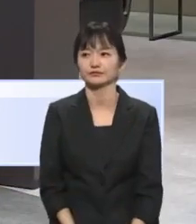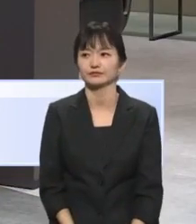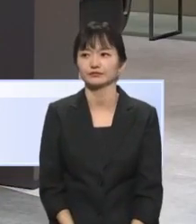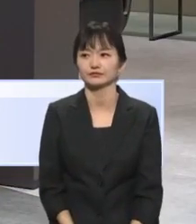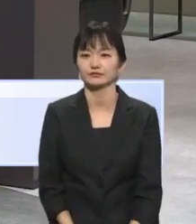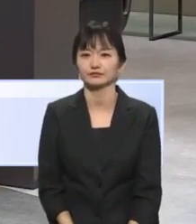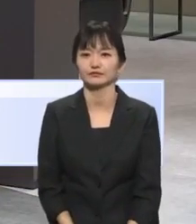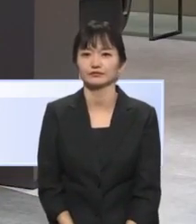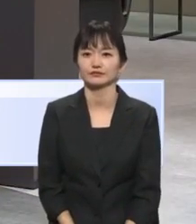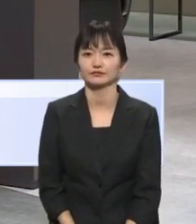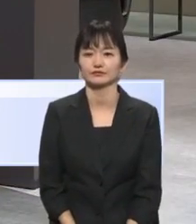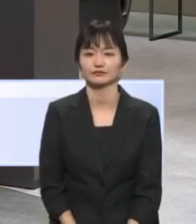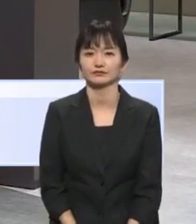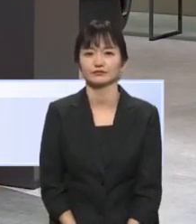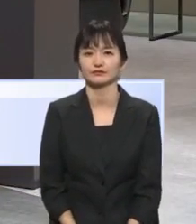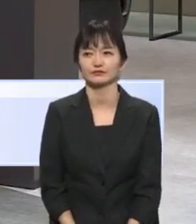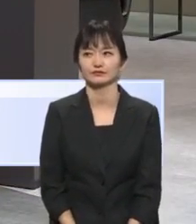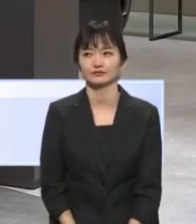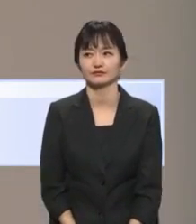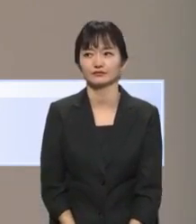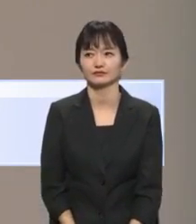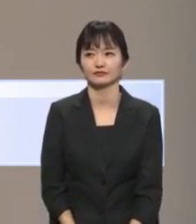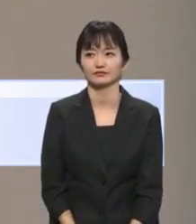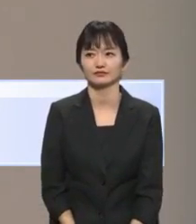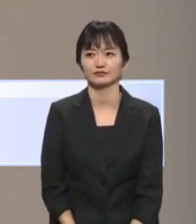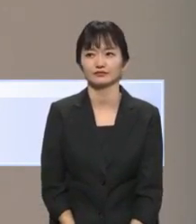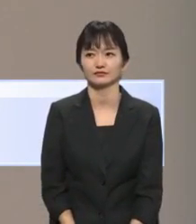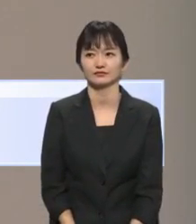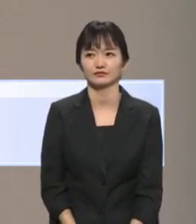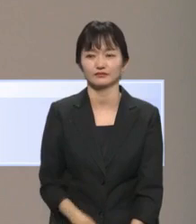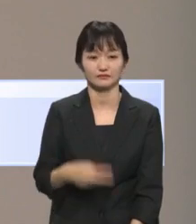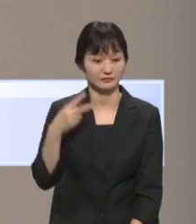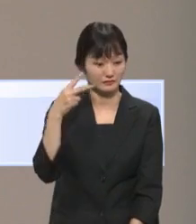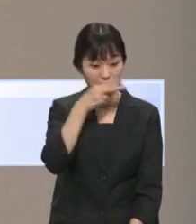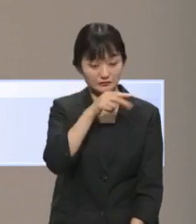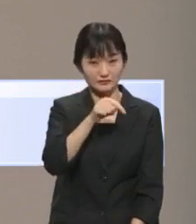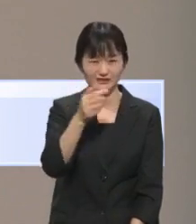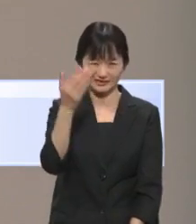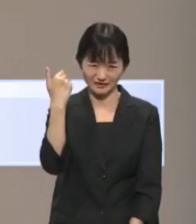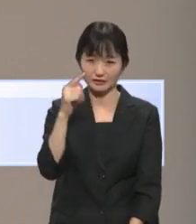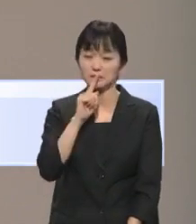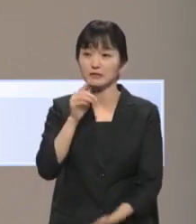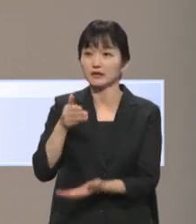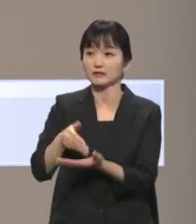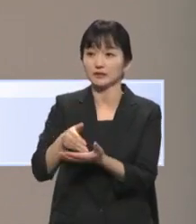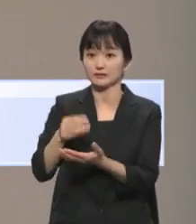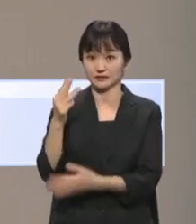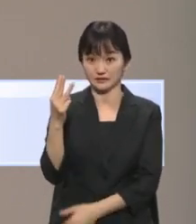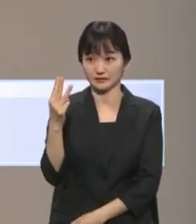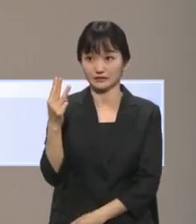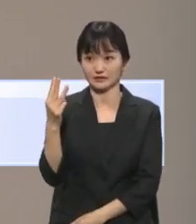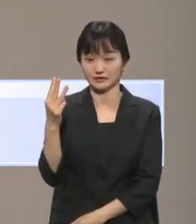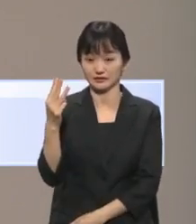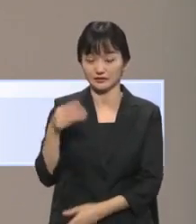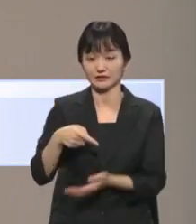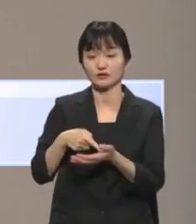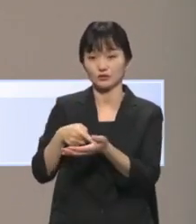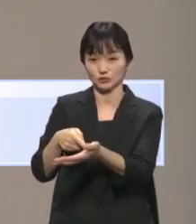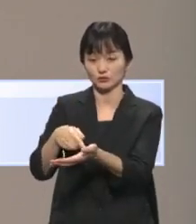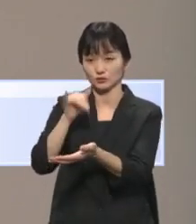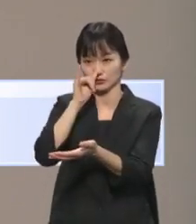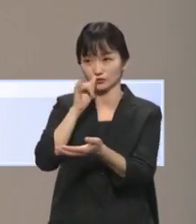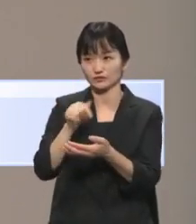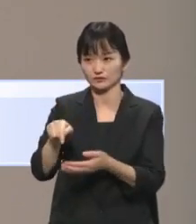보셨어요 단식 단식은 뭐 그 전에 그 모두바리에서 하시던지 세 가지 요구사항이 있었잖아요